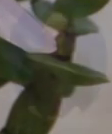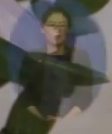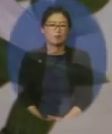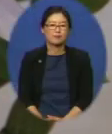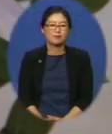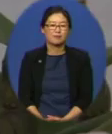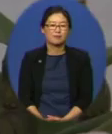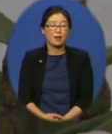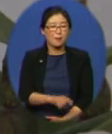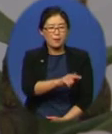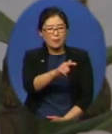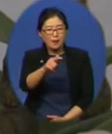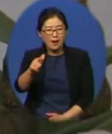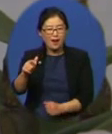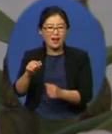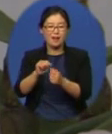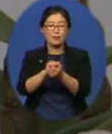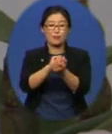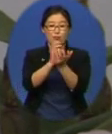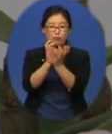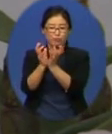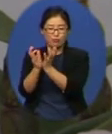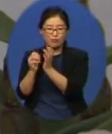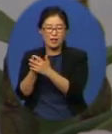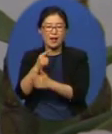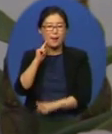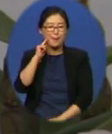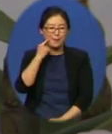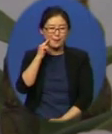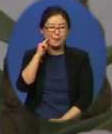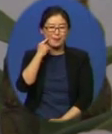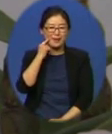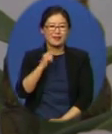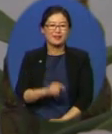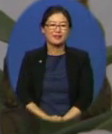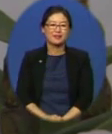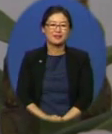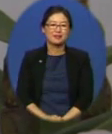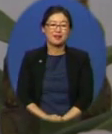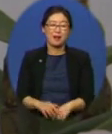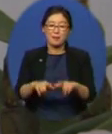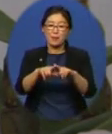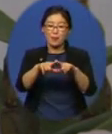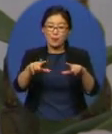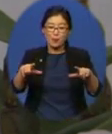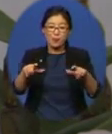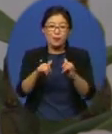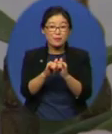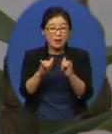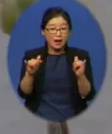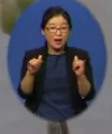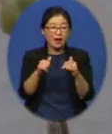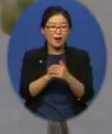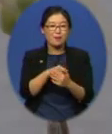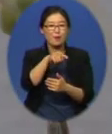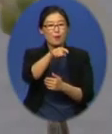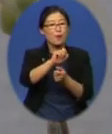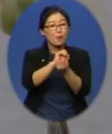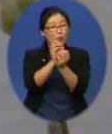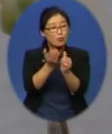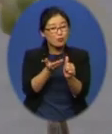모든 작품들이 모두가 아름다움으로 다가오는데요. 일반인들도 이러한 작품을 만들고